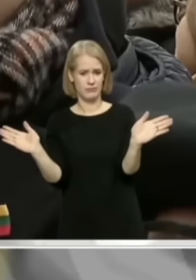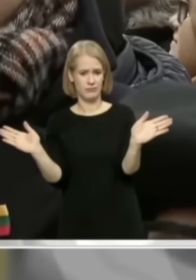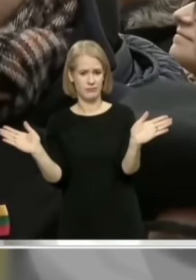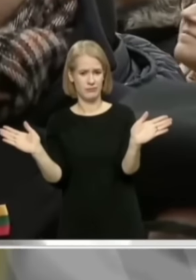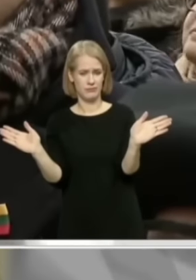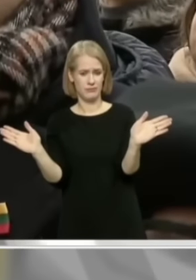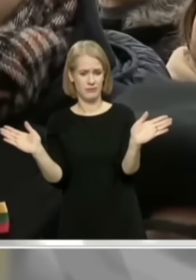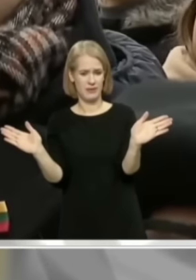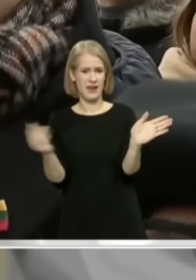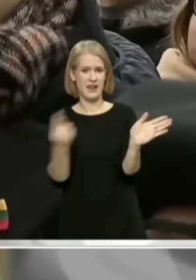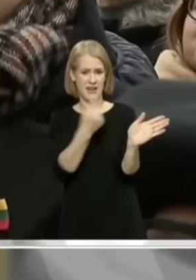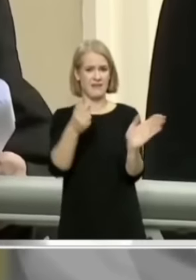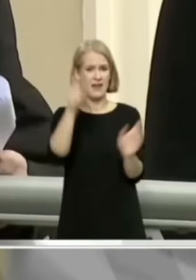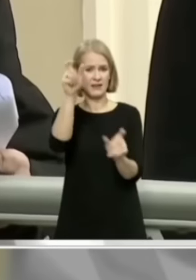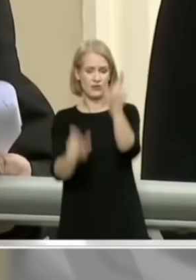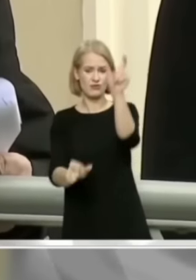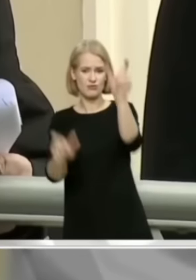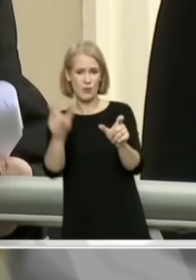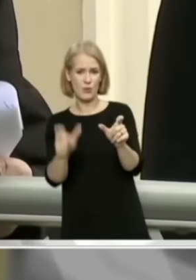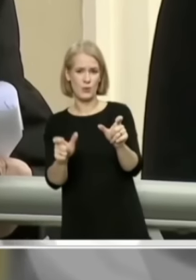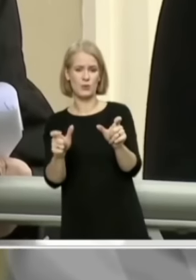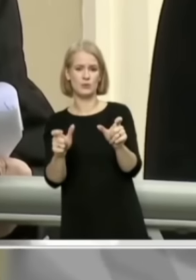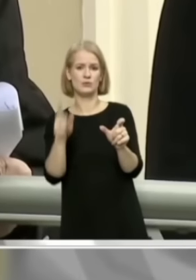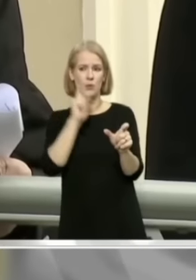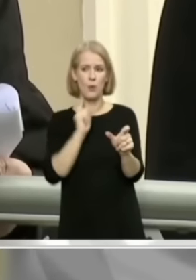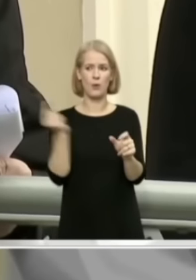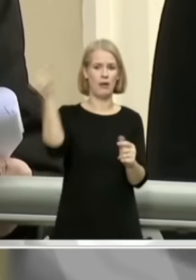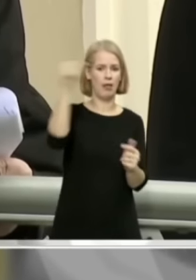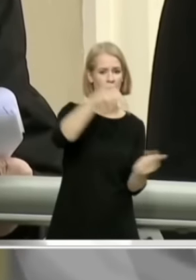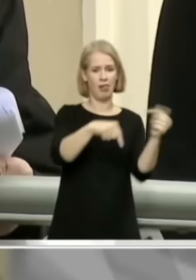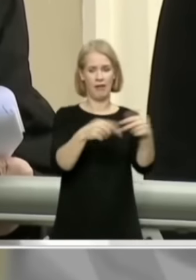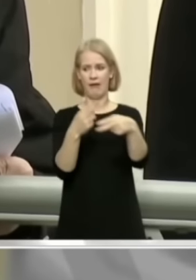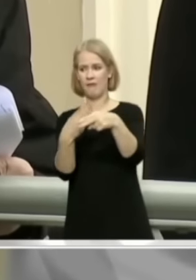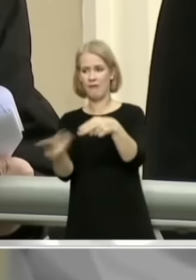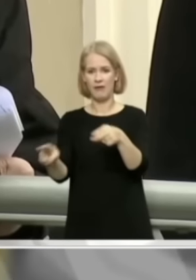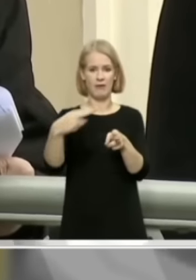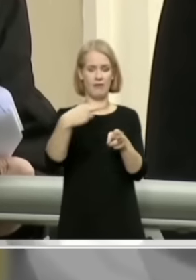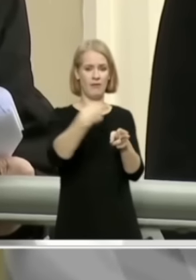kanda dešimtimis milijonų.